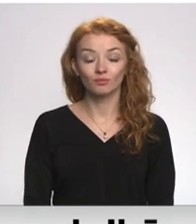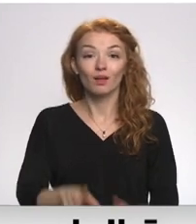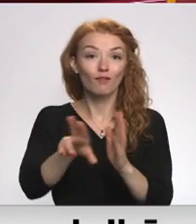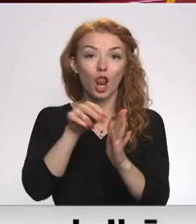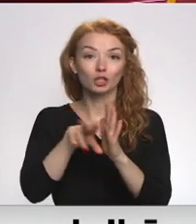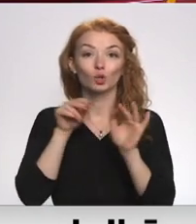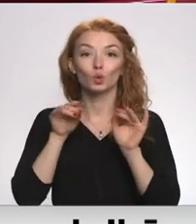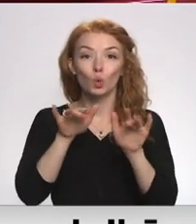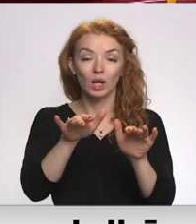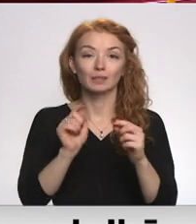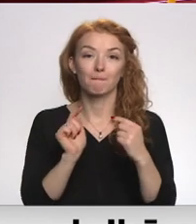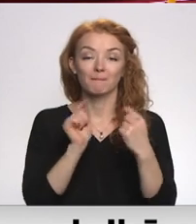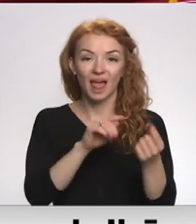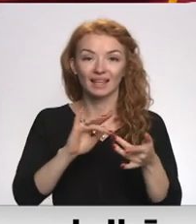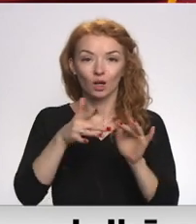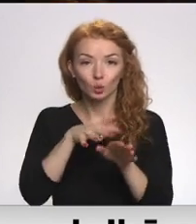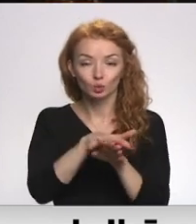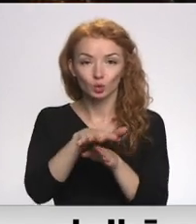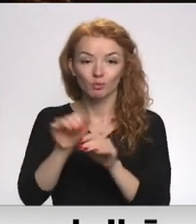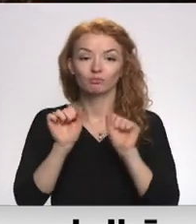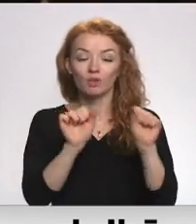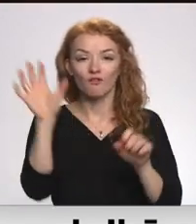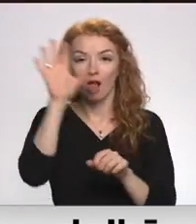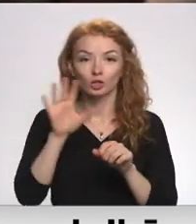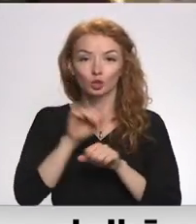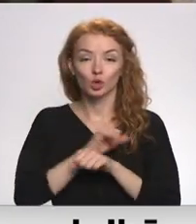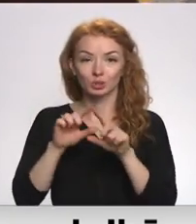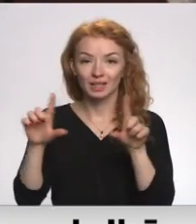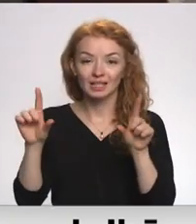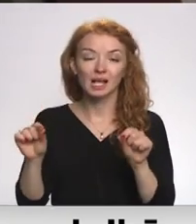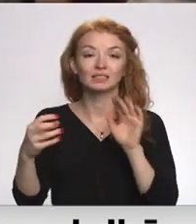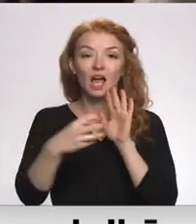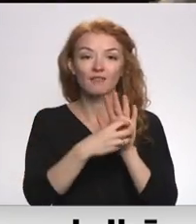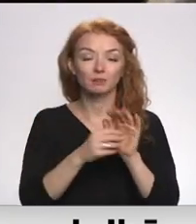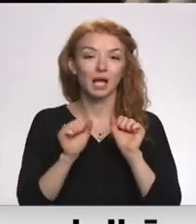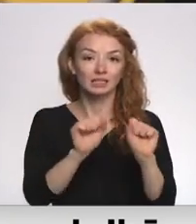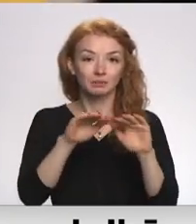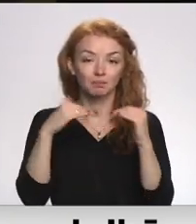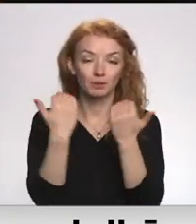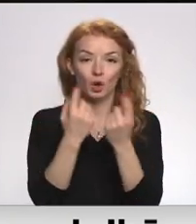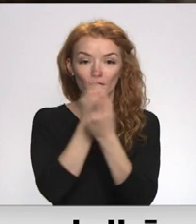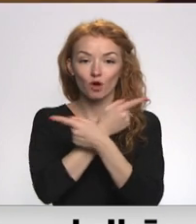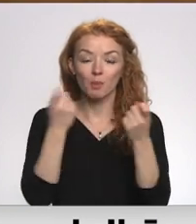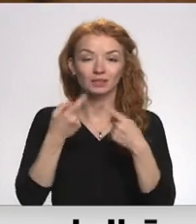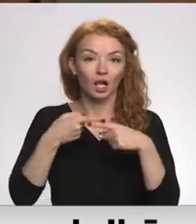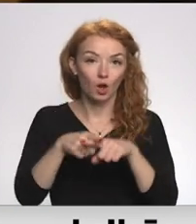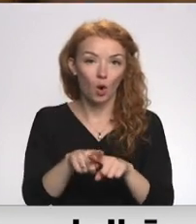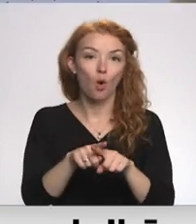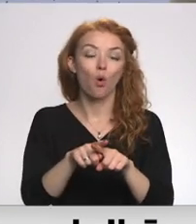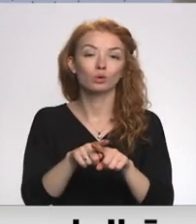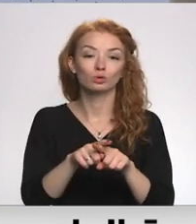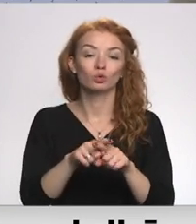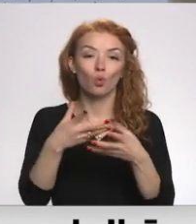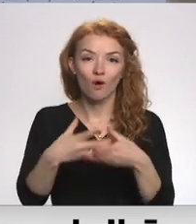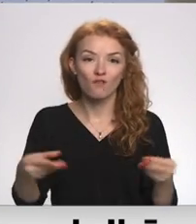Vēlēšanu norisi pret kiberuzbrukumiem aizsargās Valsts drošības dienests Satversmes aizsardzības birojas Informācijas tehnoloģiju incidentu